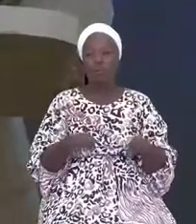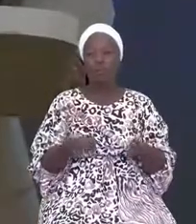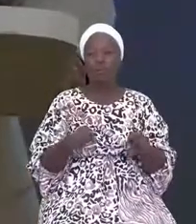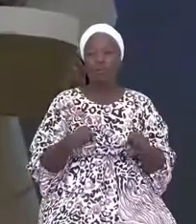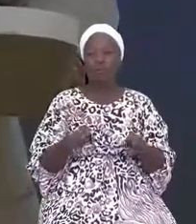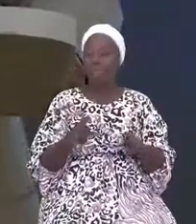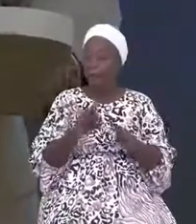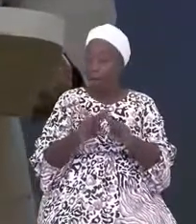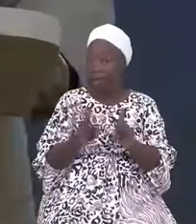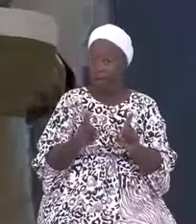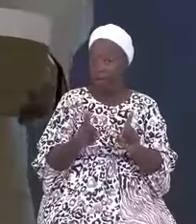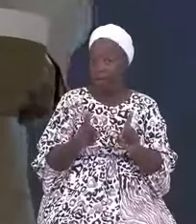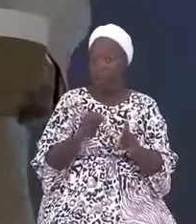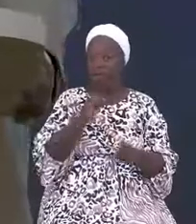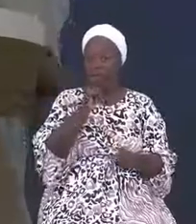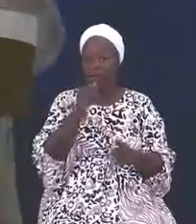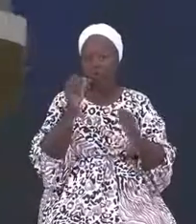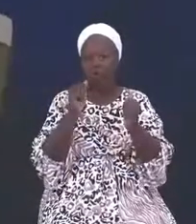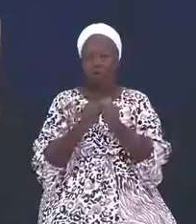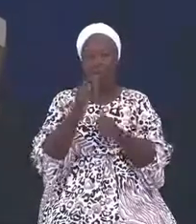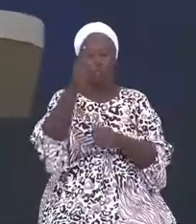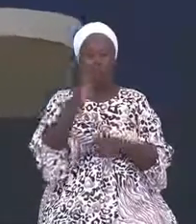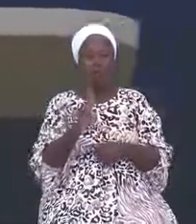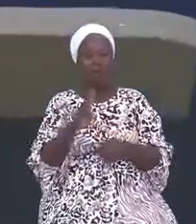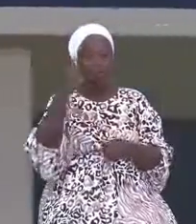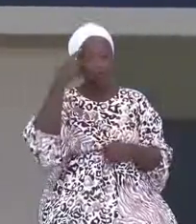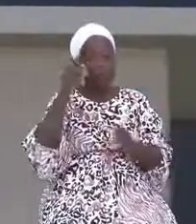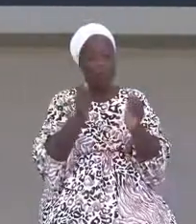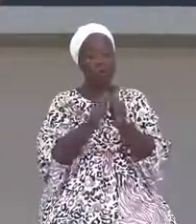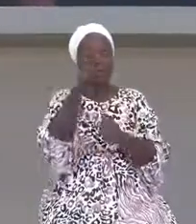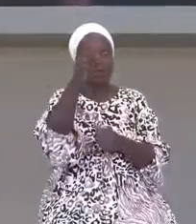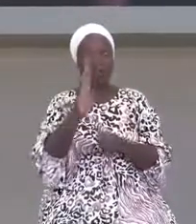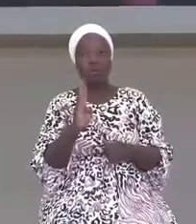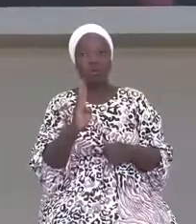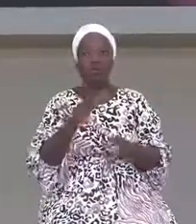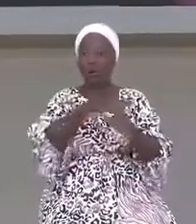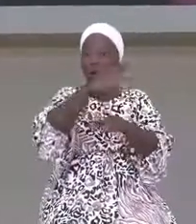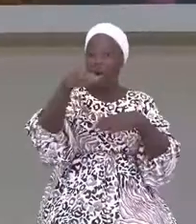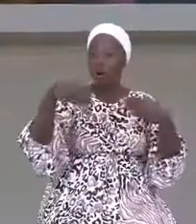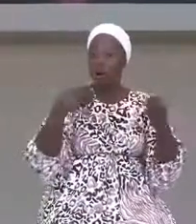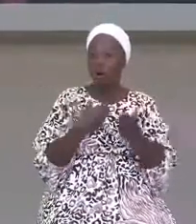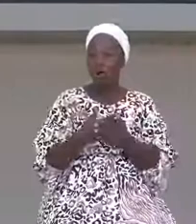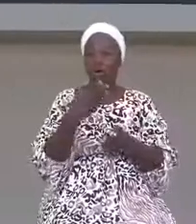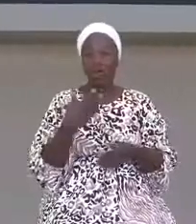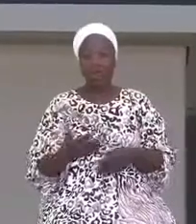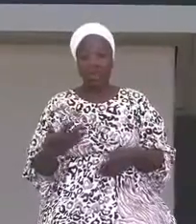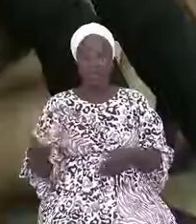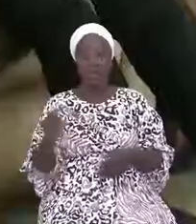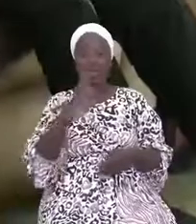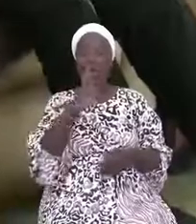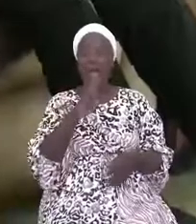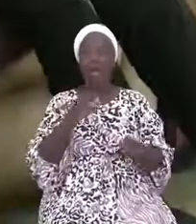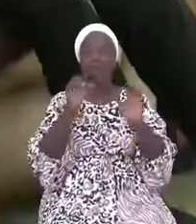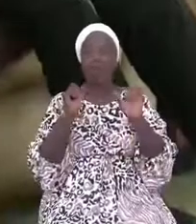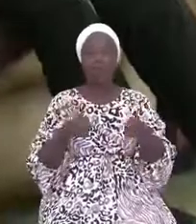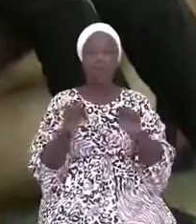mais non à Dieu, car tout est possible à Dieu.